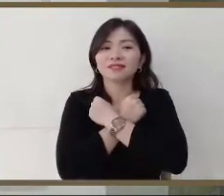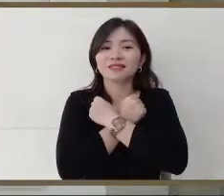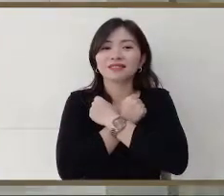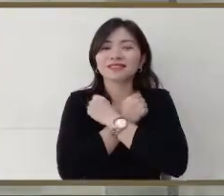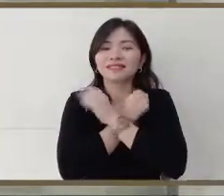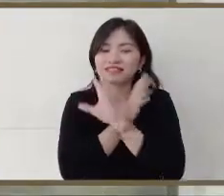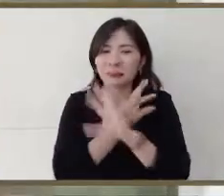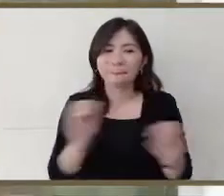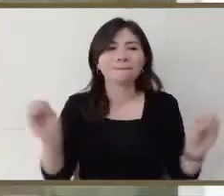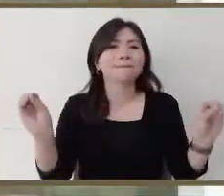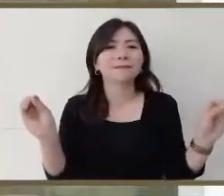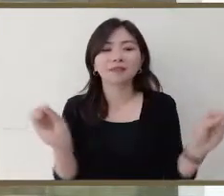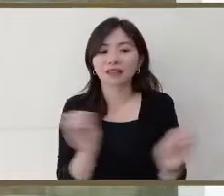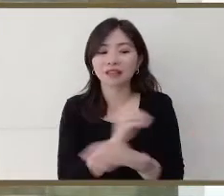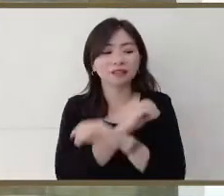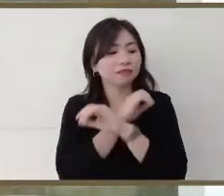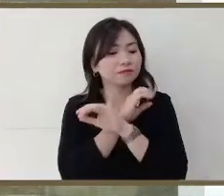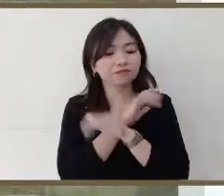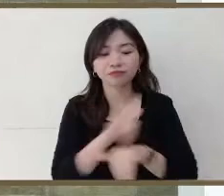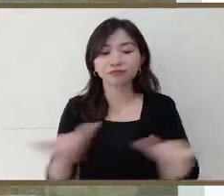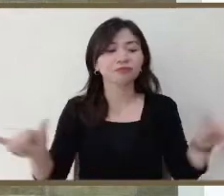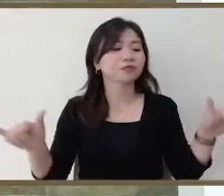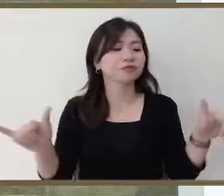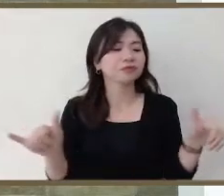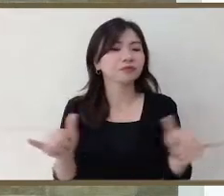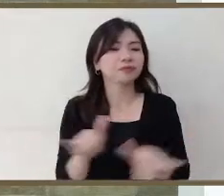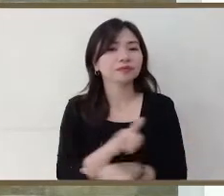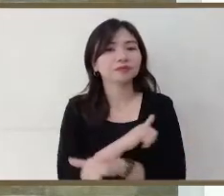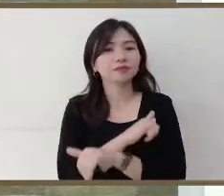pagmamahal. Walang katulad na